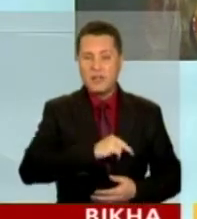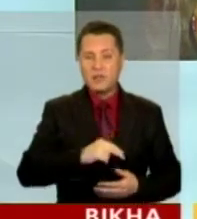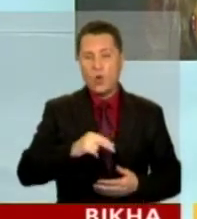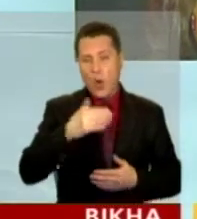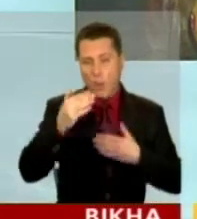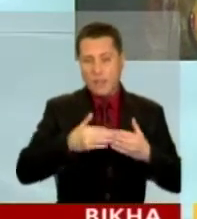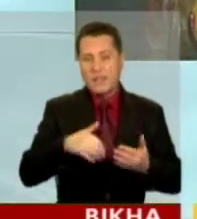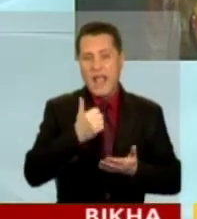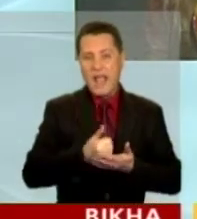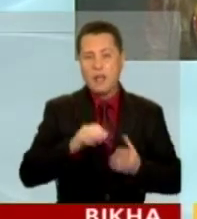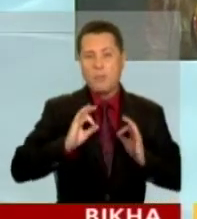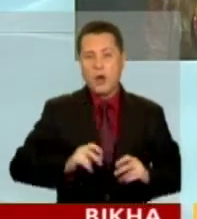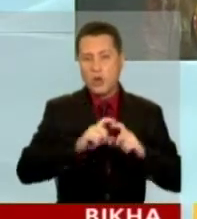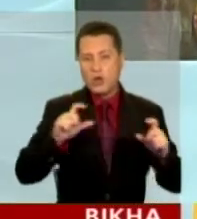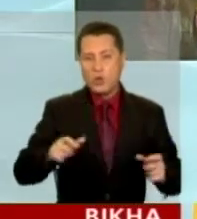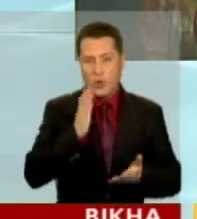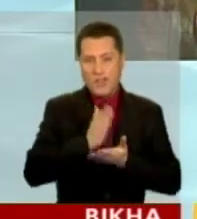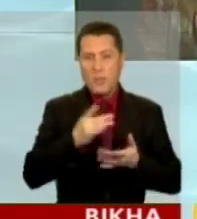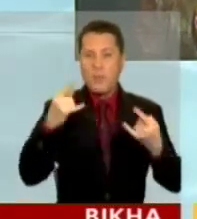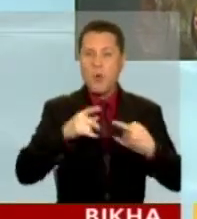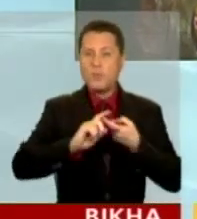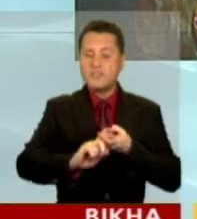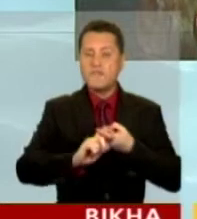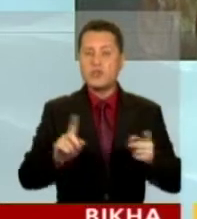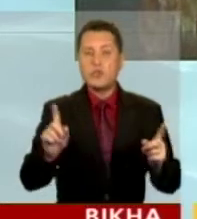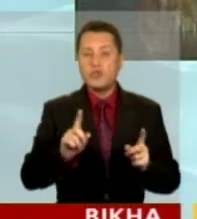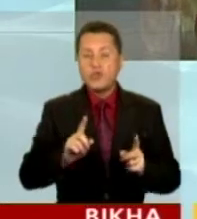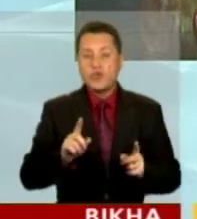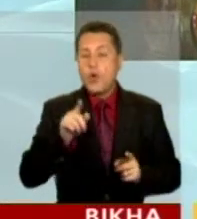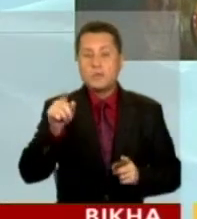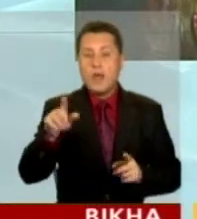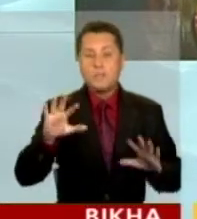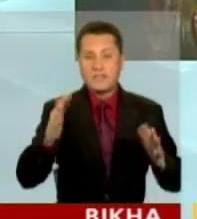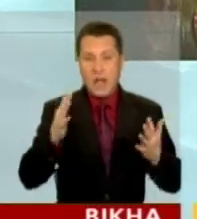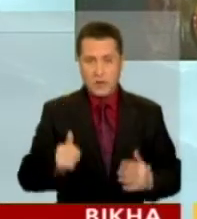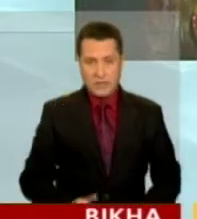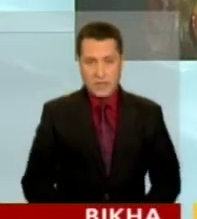і з нами на живому зв'язку. Юлю, то що з Власенком і звідки інформація про арешт?